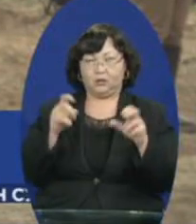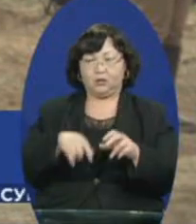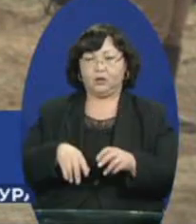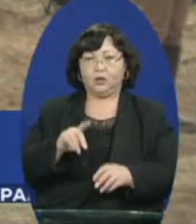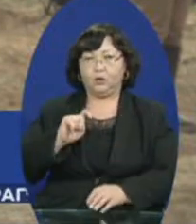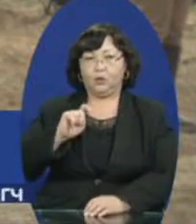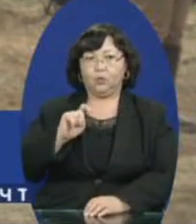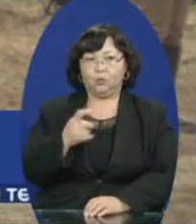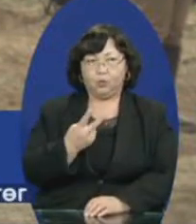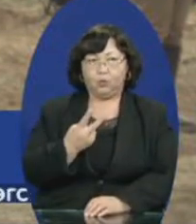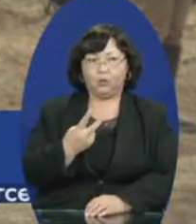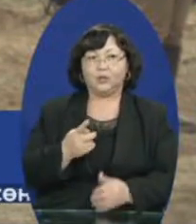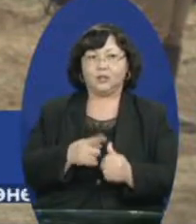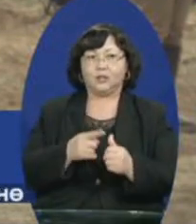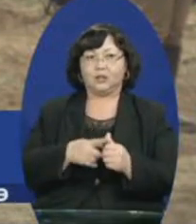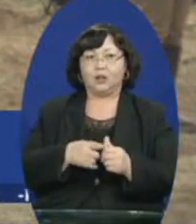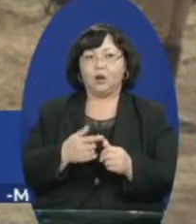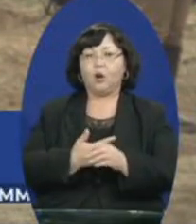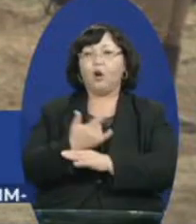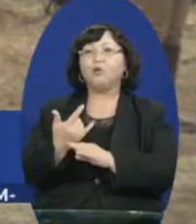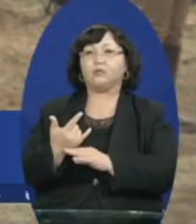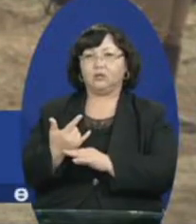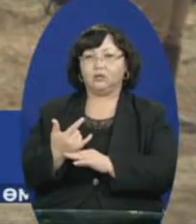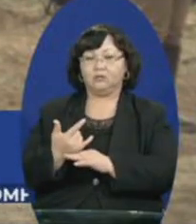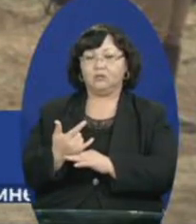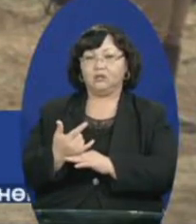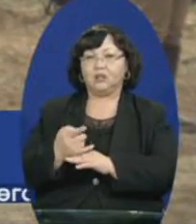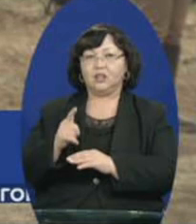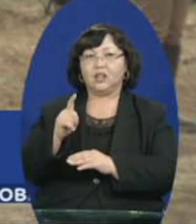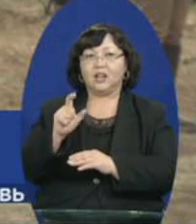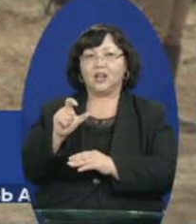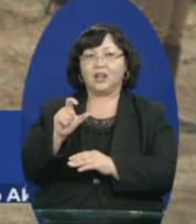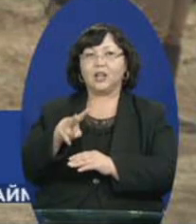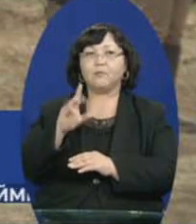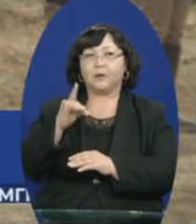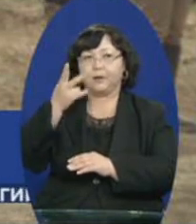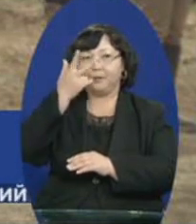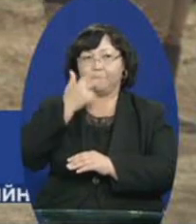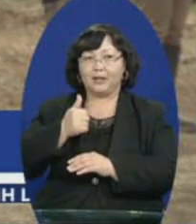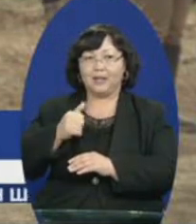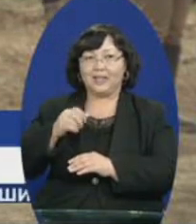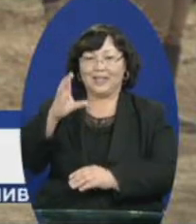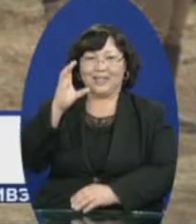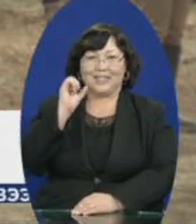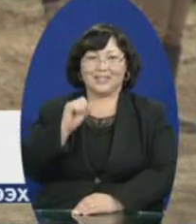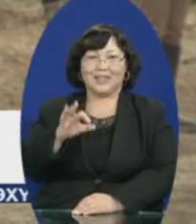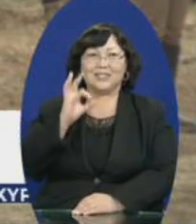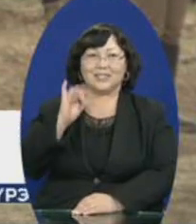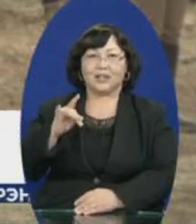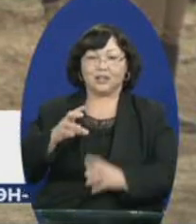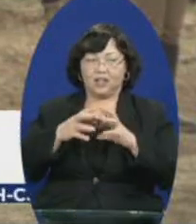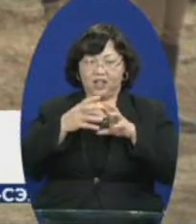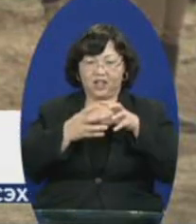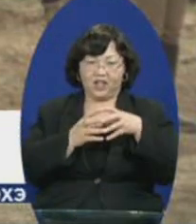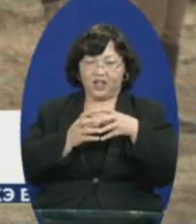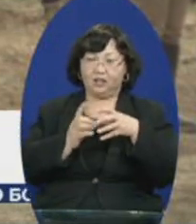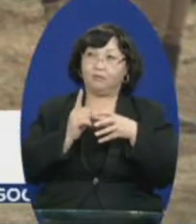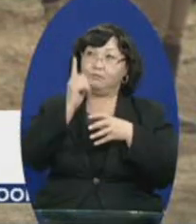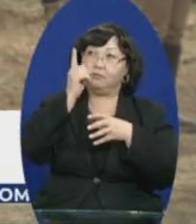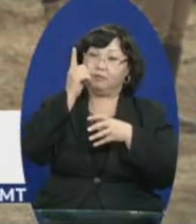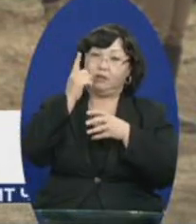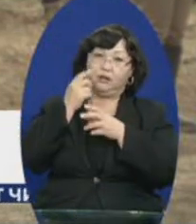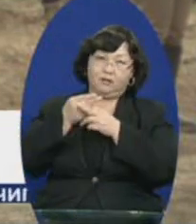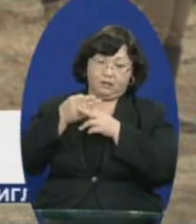төрөстэй тарих гэж байна. Тэр говь тарьж байгаа юм одоо. Тэгэд энийг сансраас харахад харагдахаар тийм том хэмжээнд тарих гэж байгаа байхгүй. Тэгээ